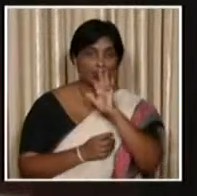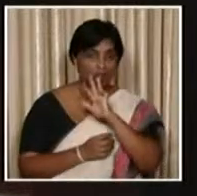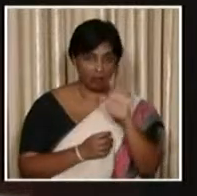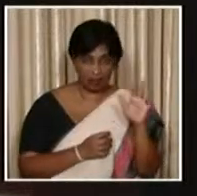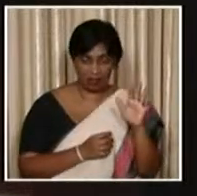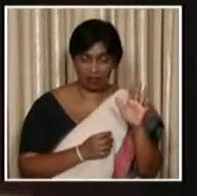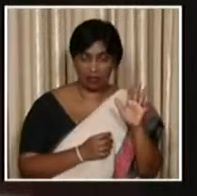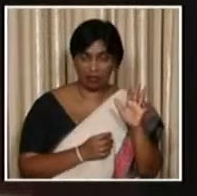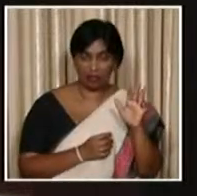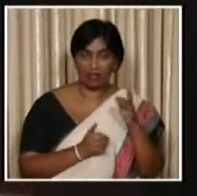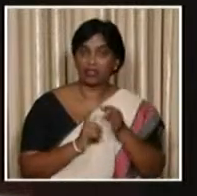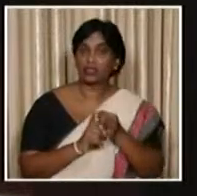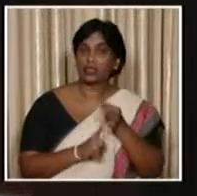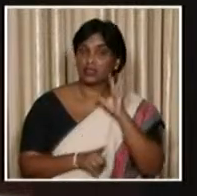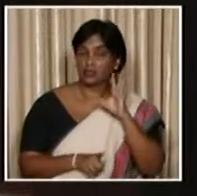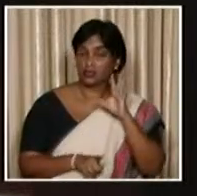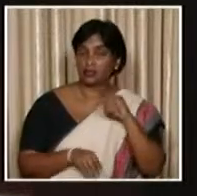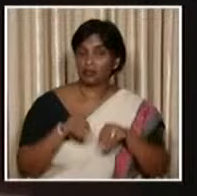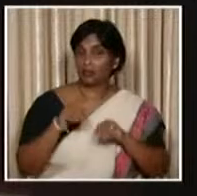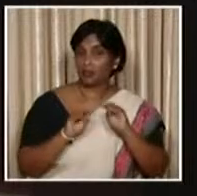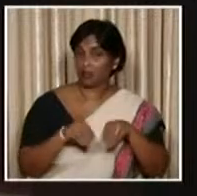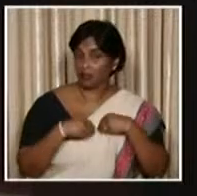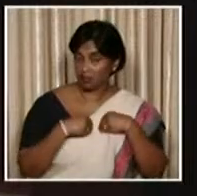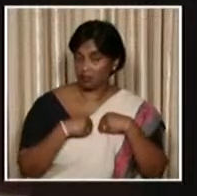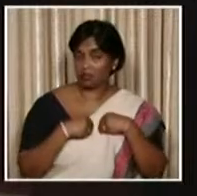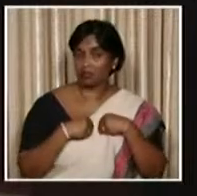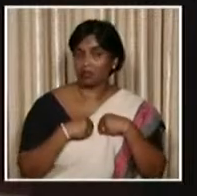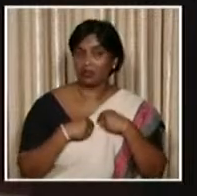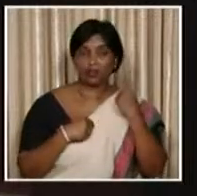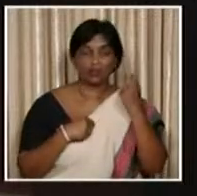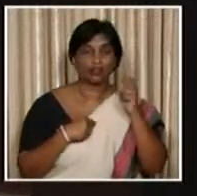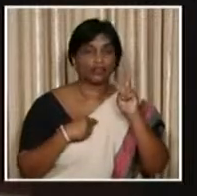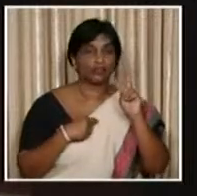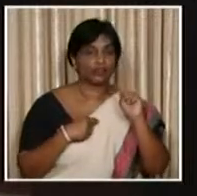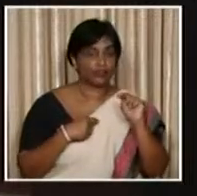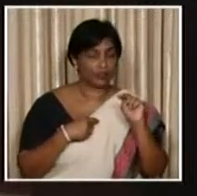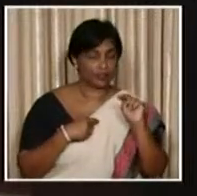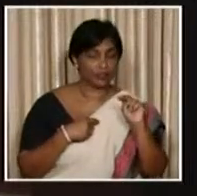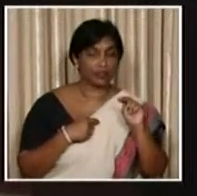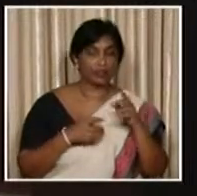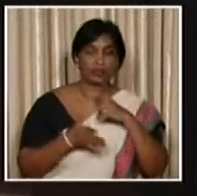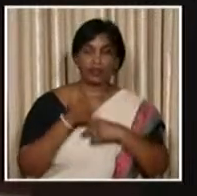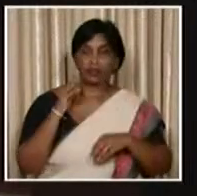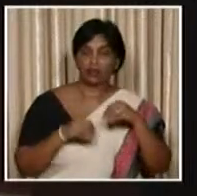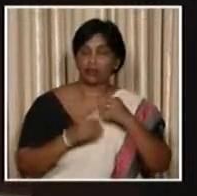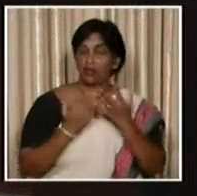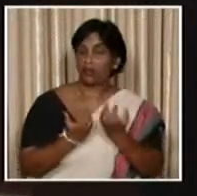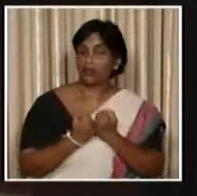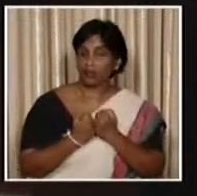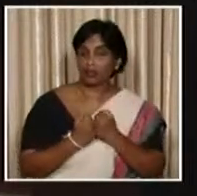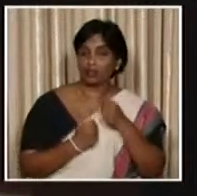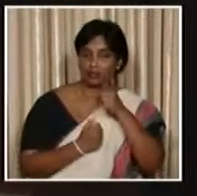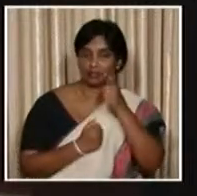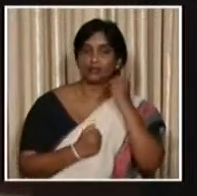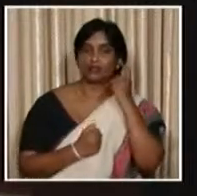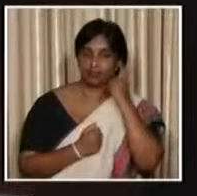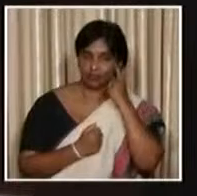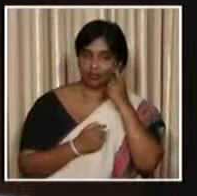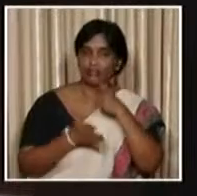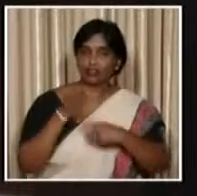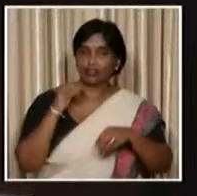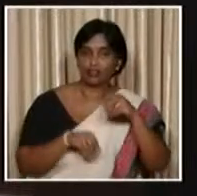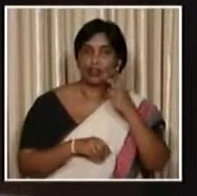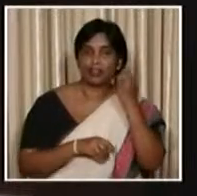2019 ජනාධිපති වරමක් අරගෙන 2020 මහමැතිවරණ වරමක් අරගෙන ඔබතුමාම දන්නවනේ ඔබතුමාට ලැබුණු